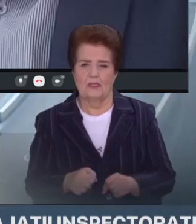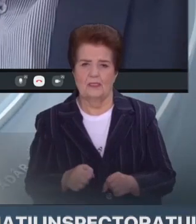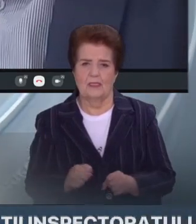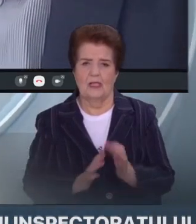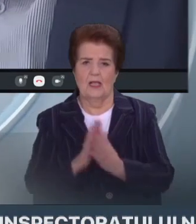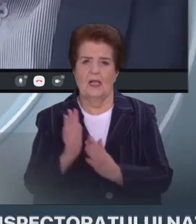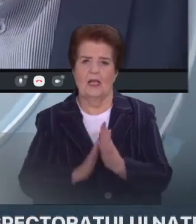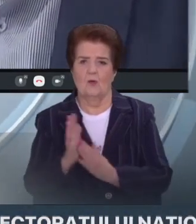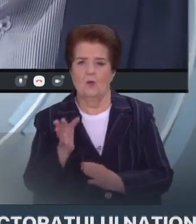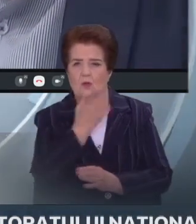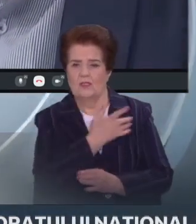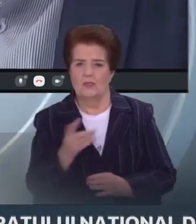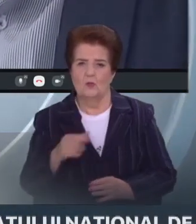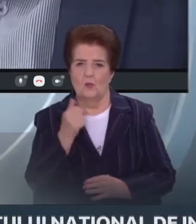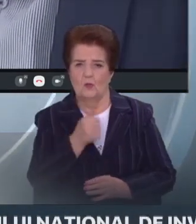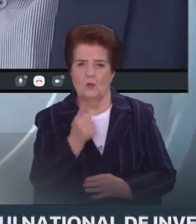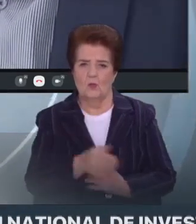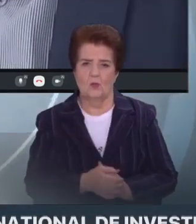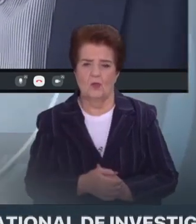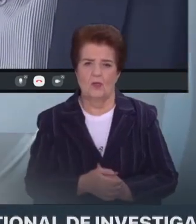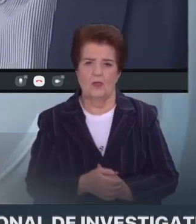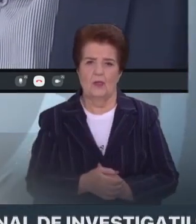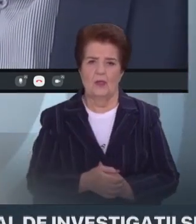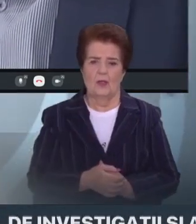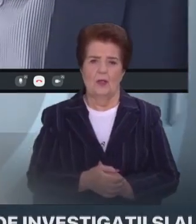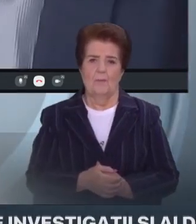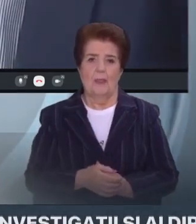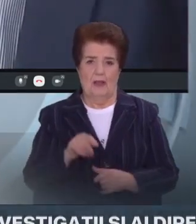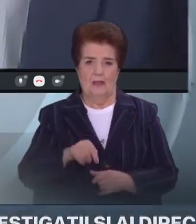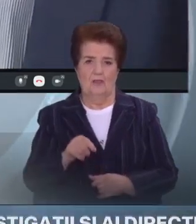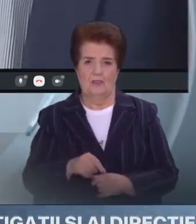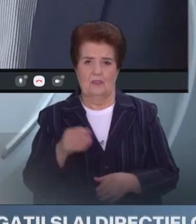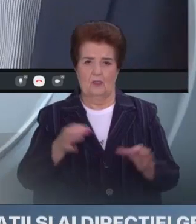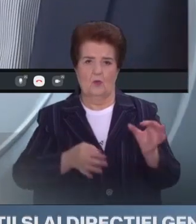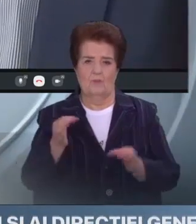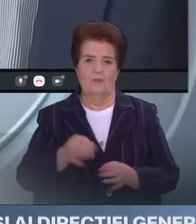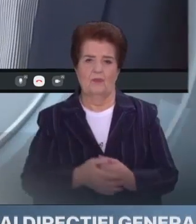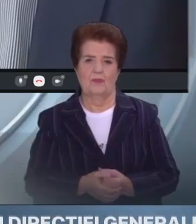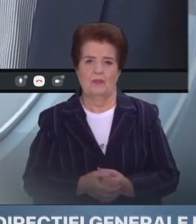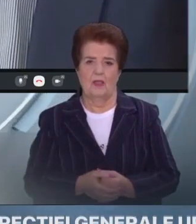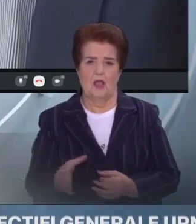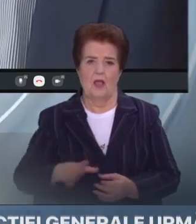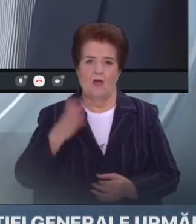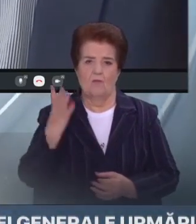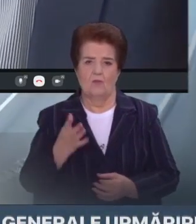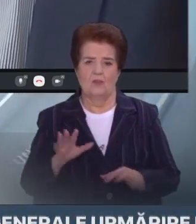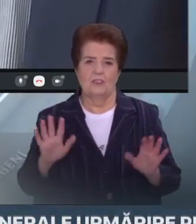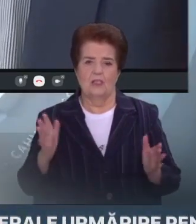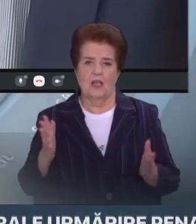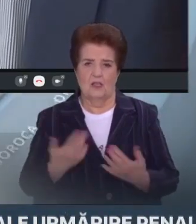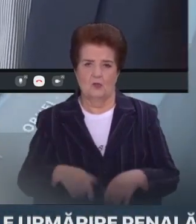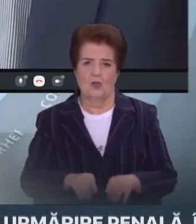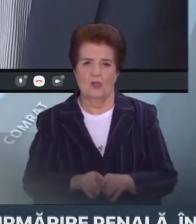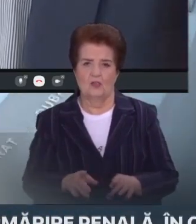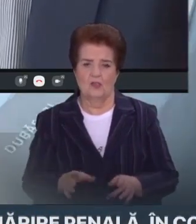în sezonul următor. Dar ați mai avut așa toamnă? Au fost cazuri, dar până